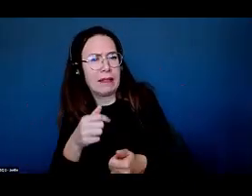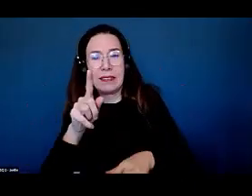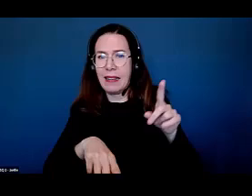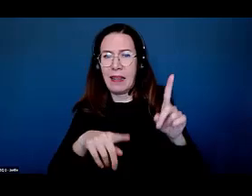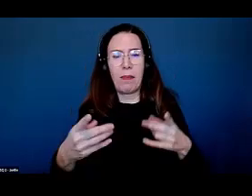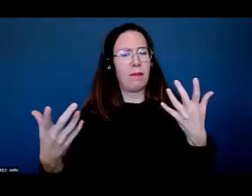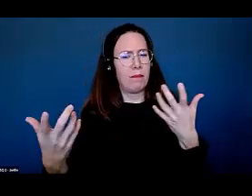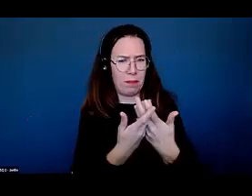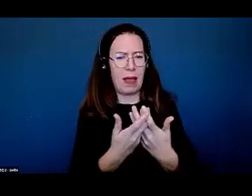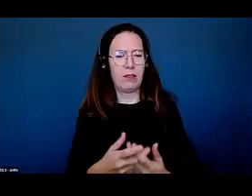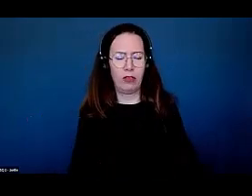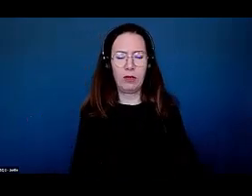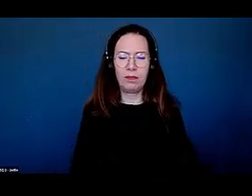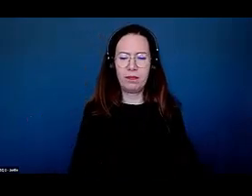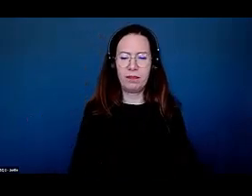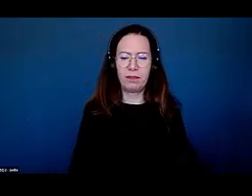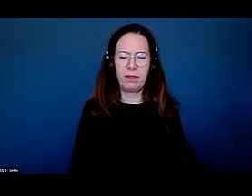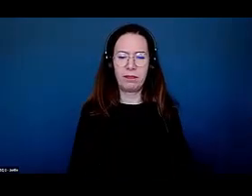type de travail.